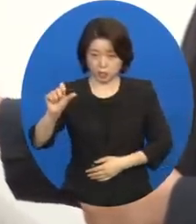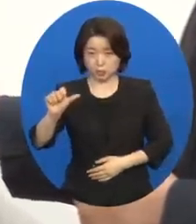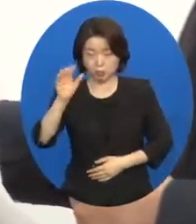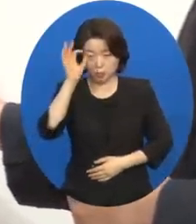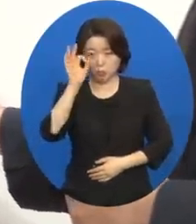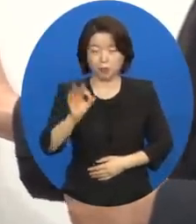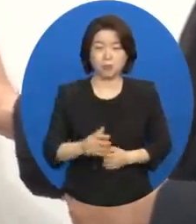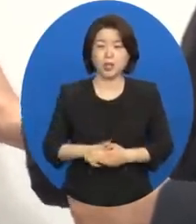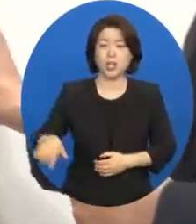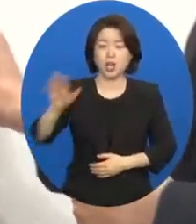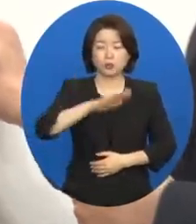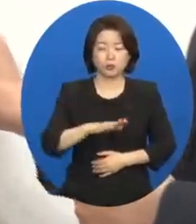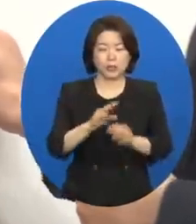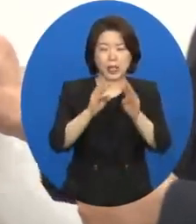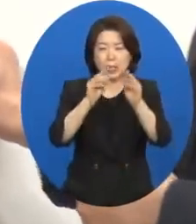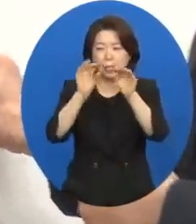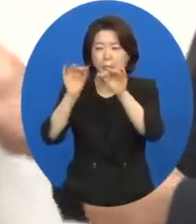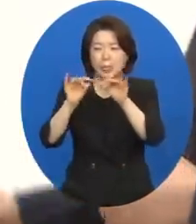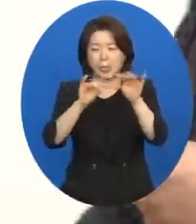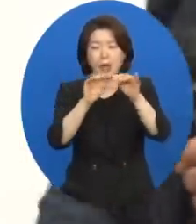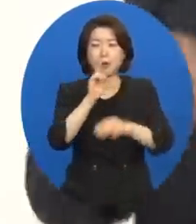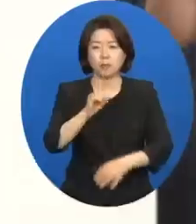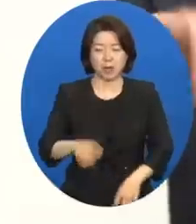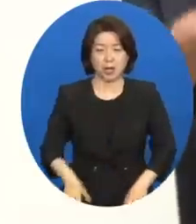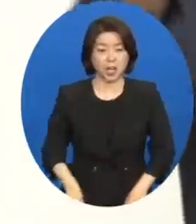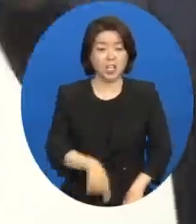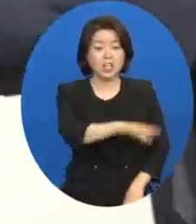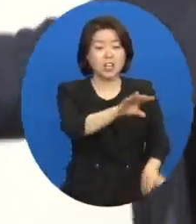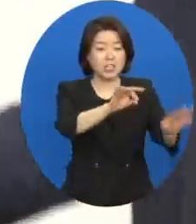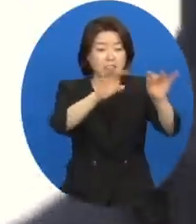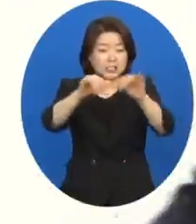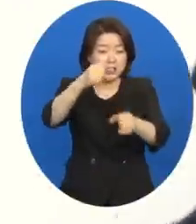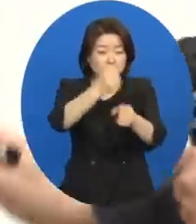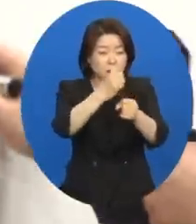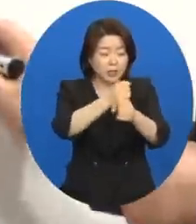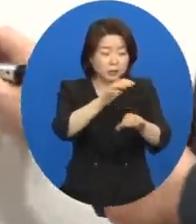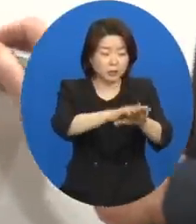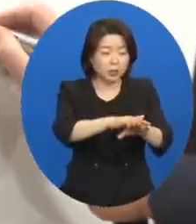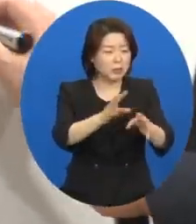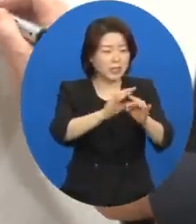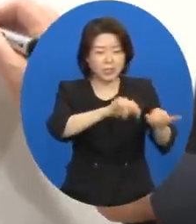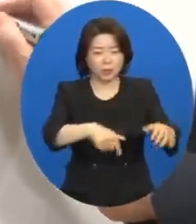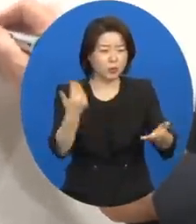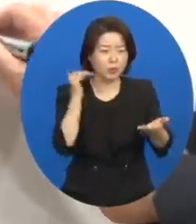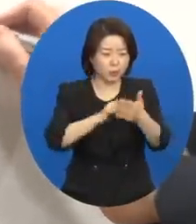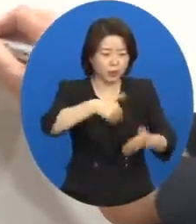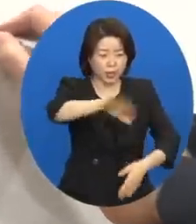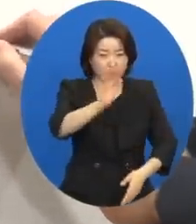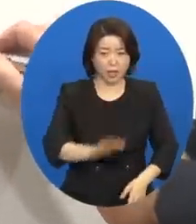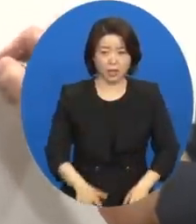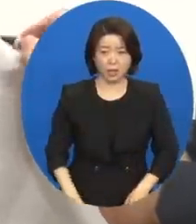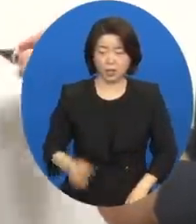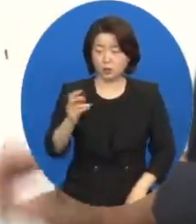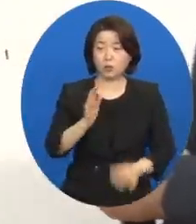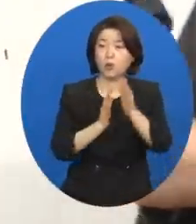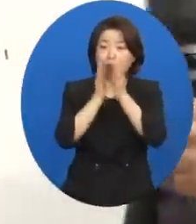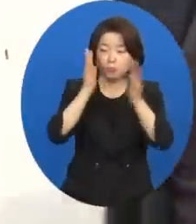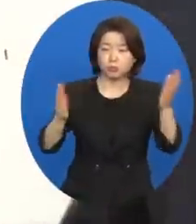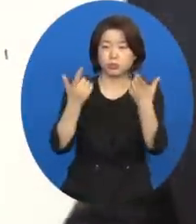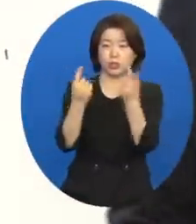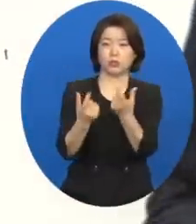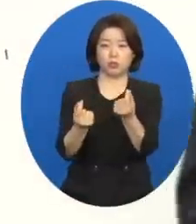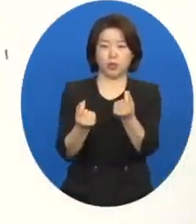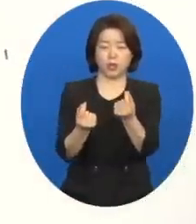우리를 티끌이라고 말하십니다. 너 티끌로 지음받았으니 티끌로 돌아가라. 그리고 우리는 풀과 같다. 풀잎과